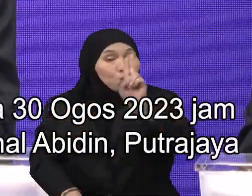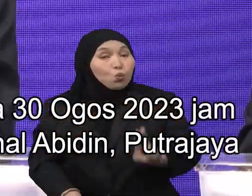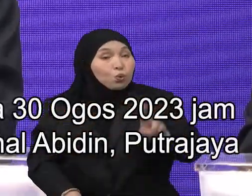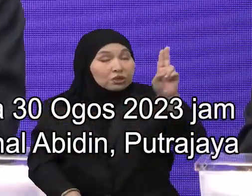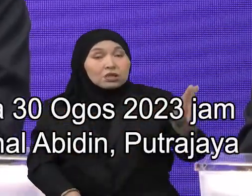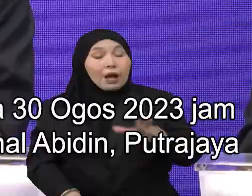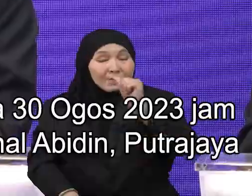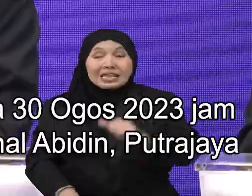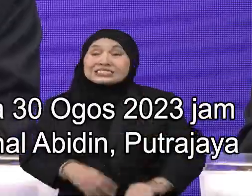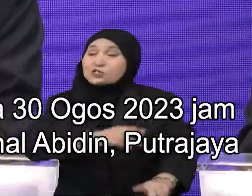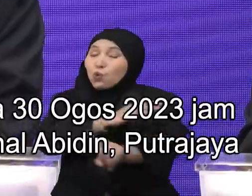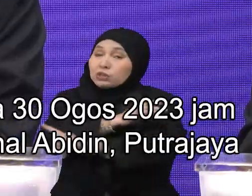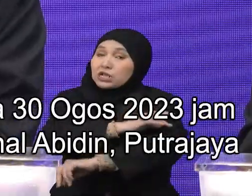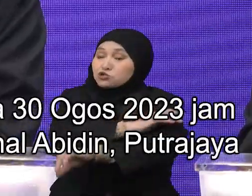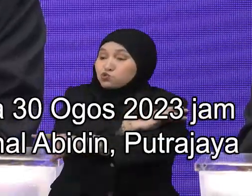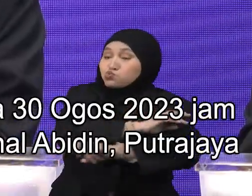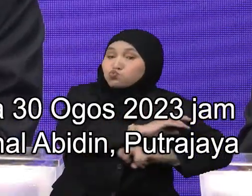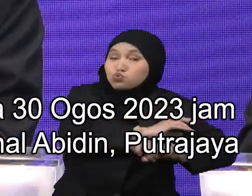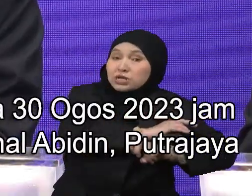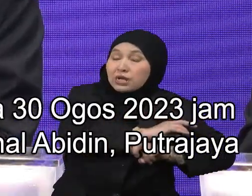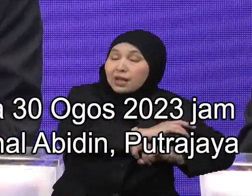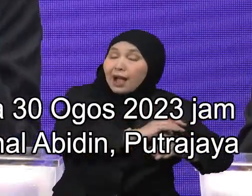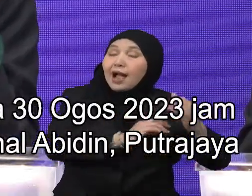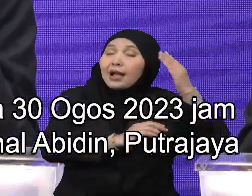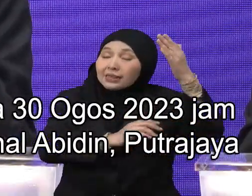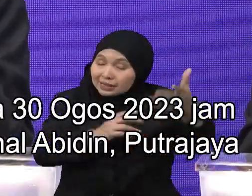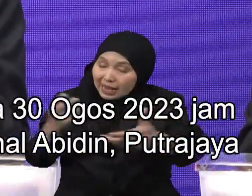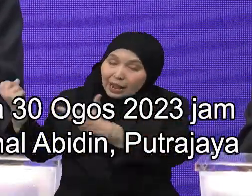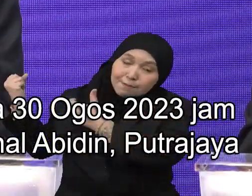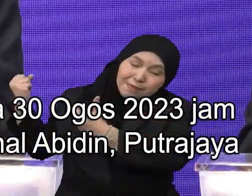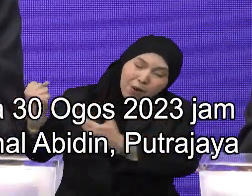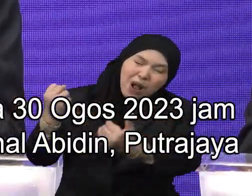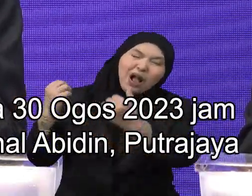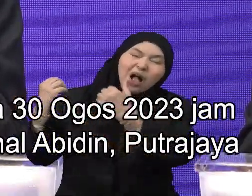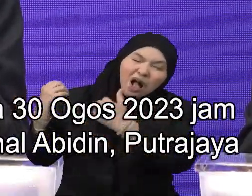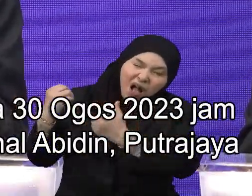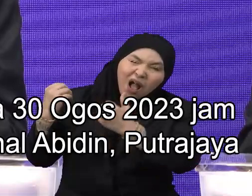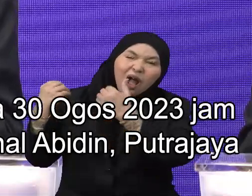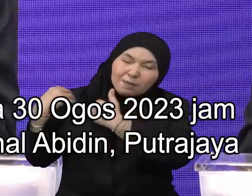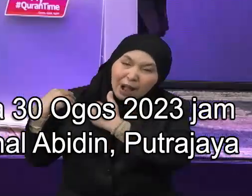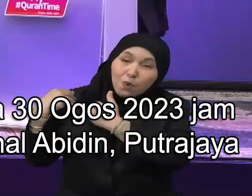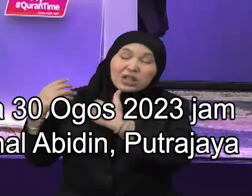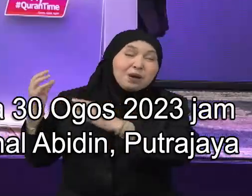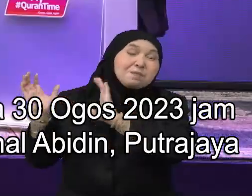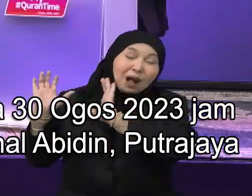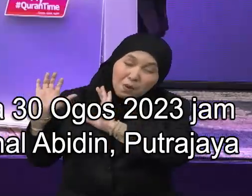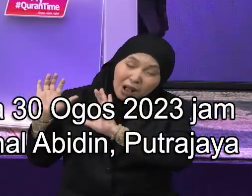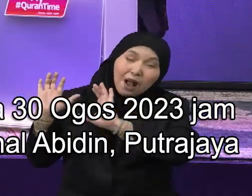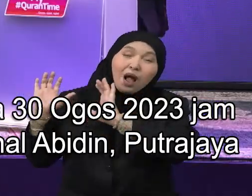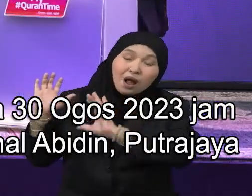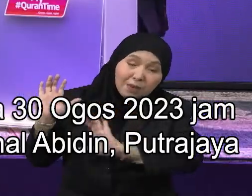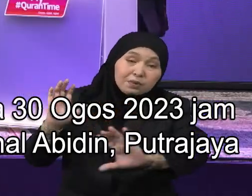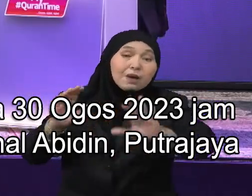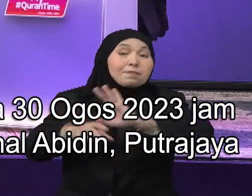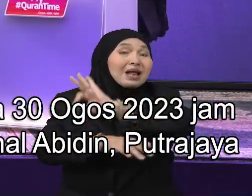ambil siku untuk Cui hari kiamat kelak dia akan bawa beban dan unta tuh atas bahudi untuk dibawa kepada